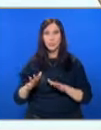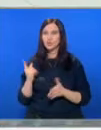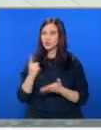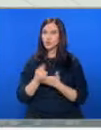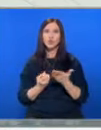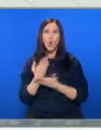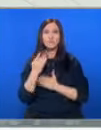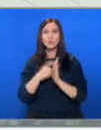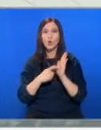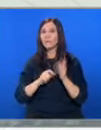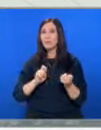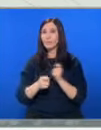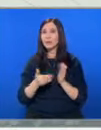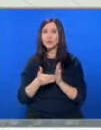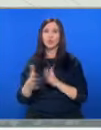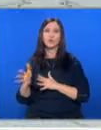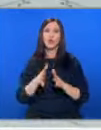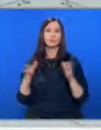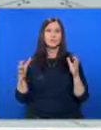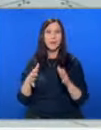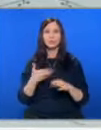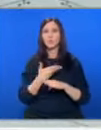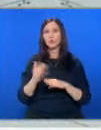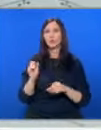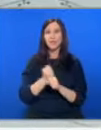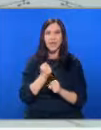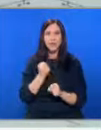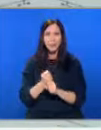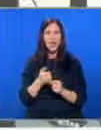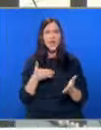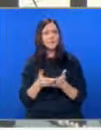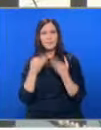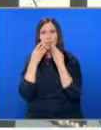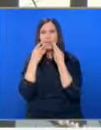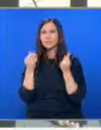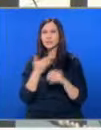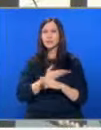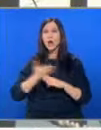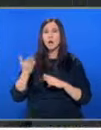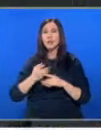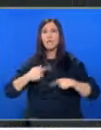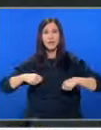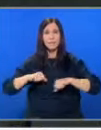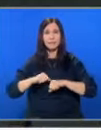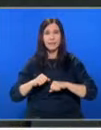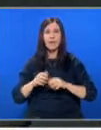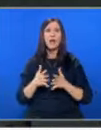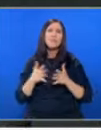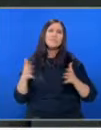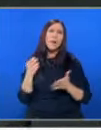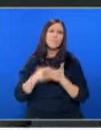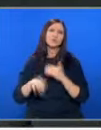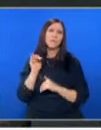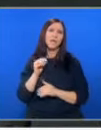нови законодателни промени, тъй като Народното събрание ще продължи да работи, въпреки липсата на редовен кабинет. Най-просто